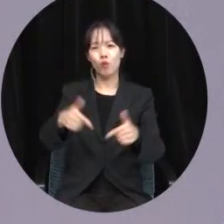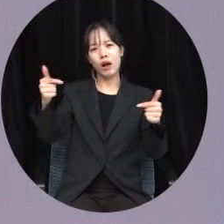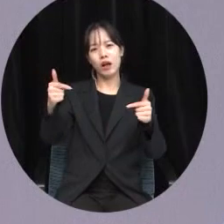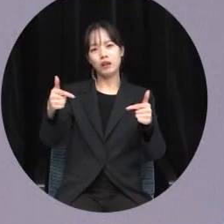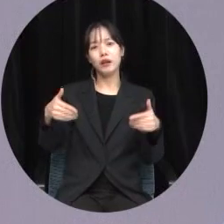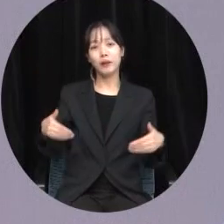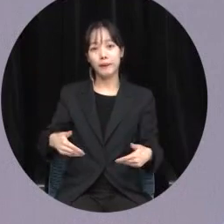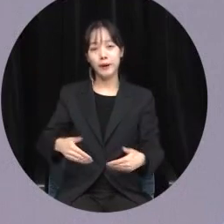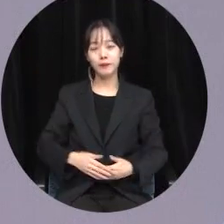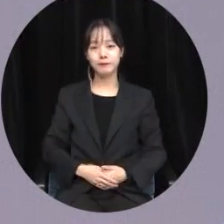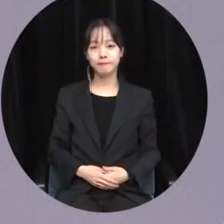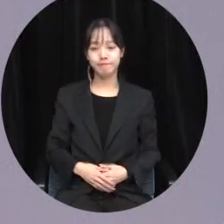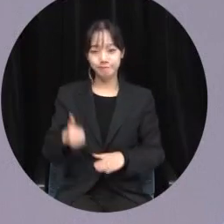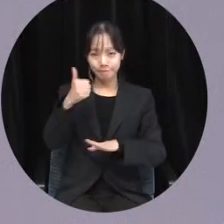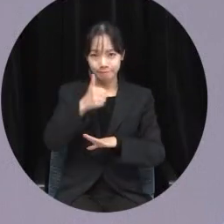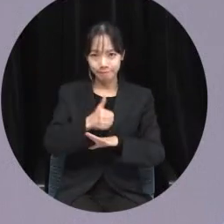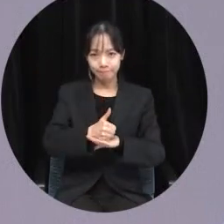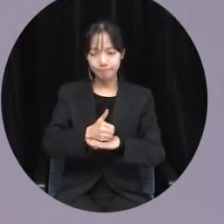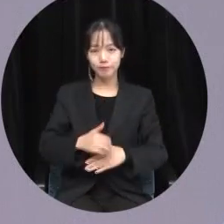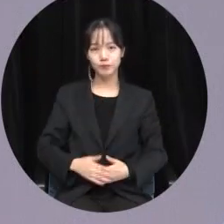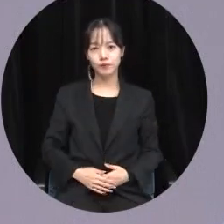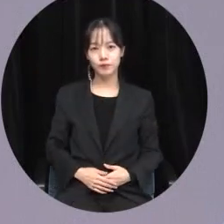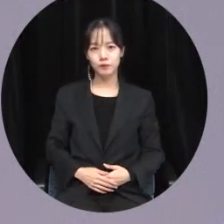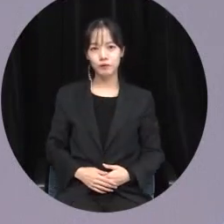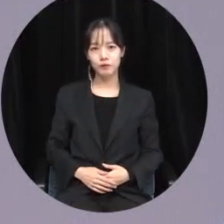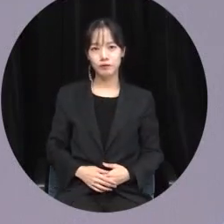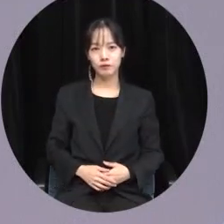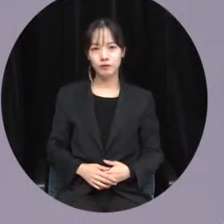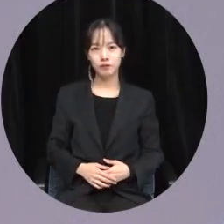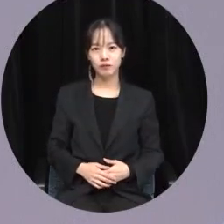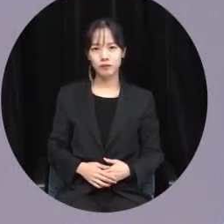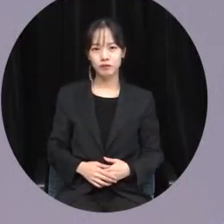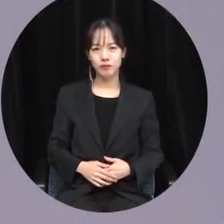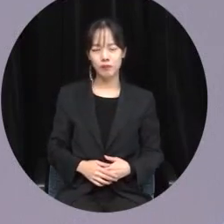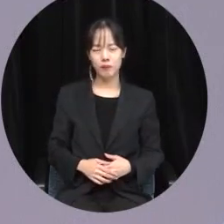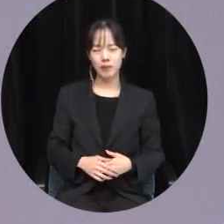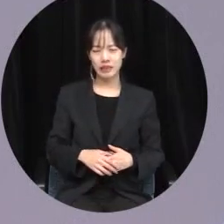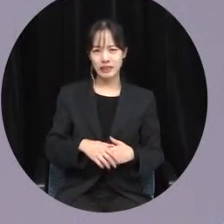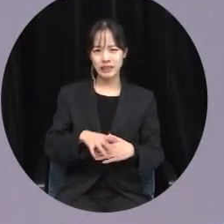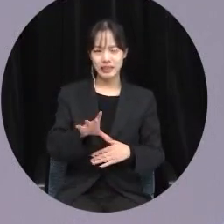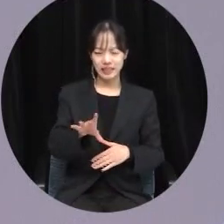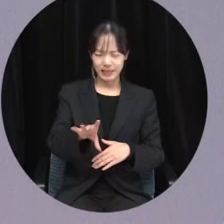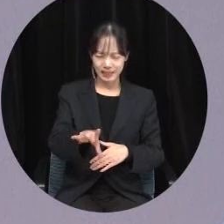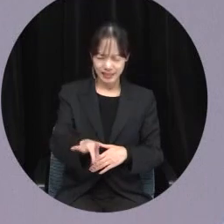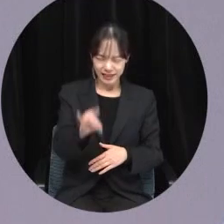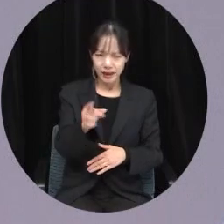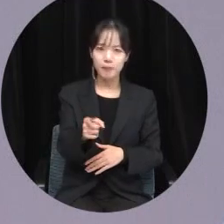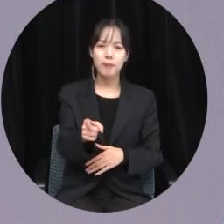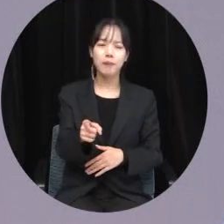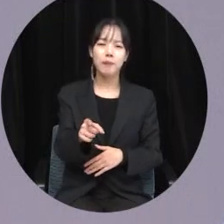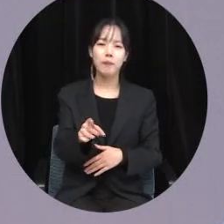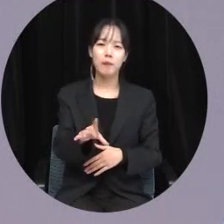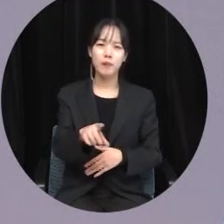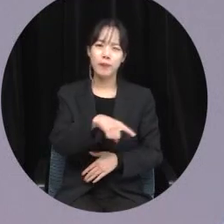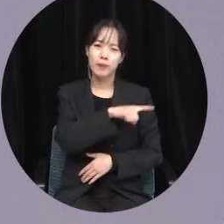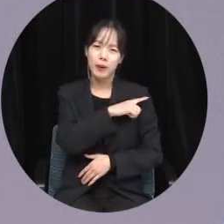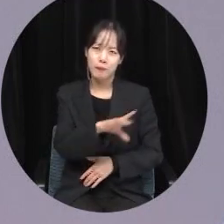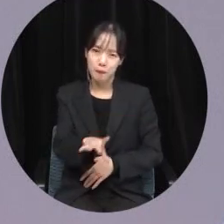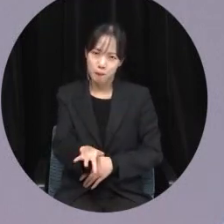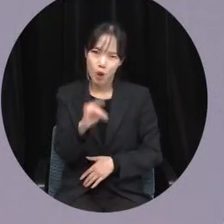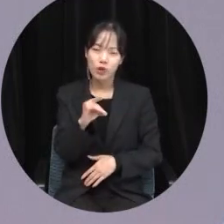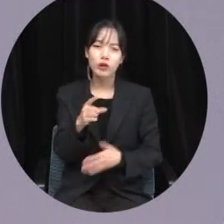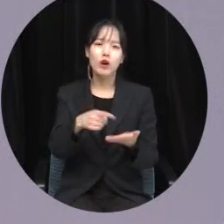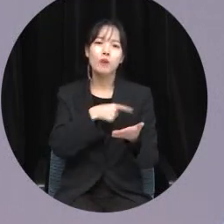되겠습니다. 마지막으로 최우선 변제가 가능한 전세보증금 이 상한제